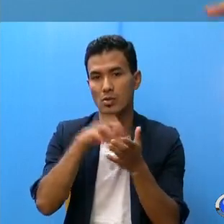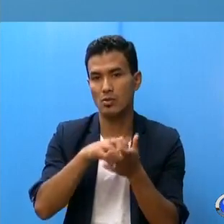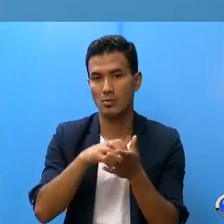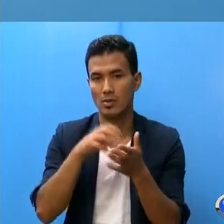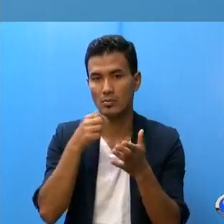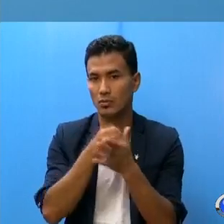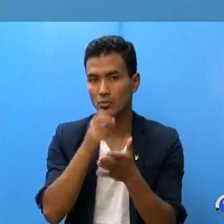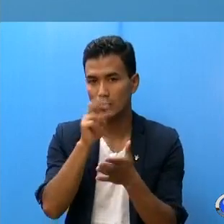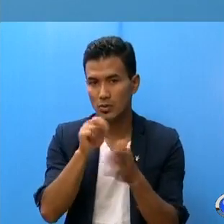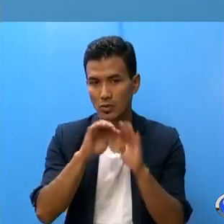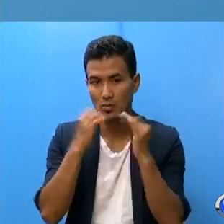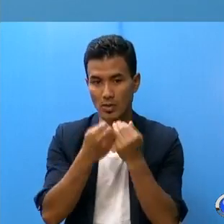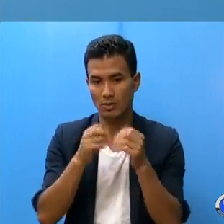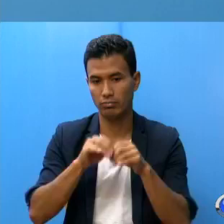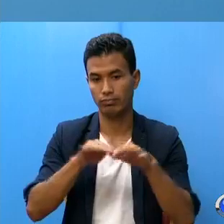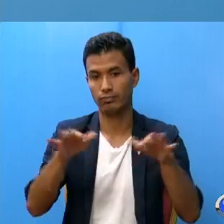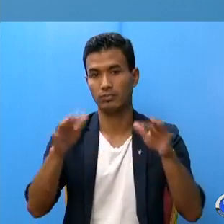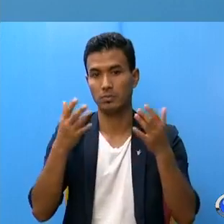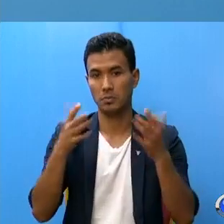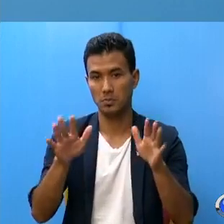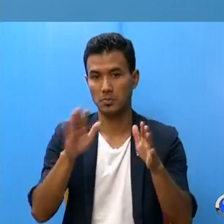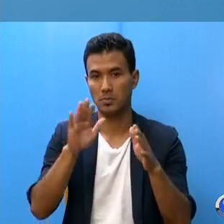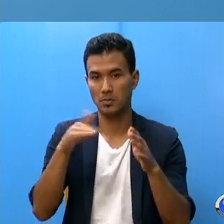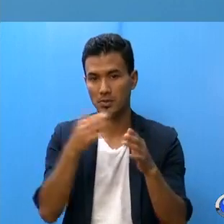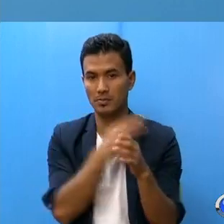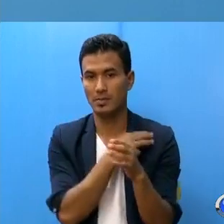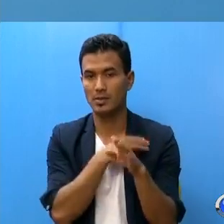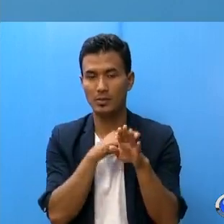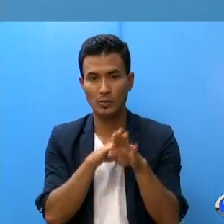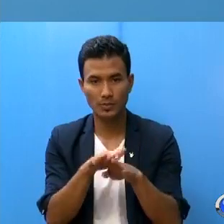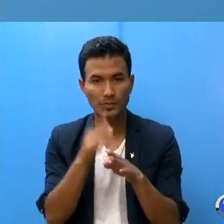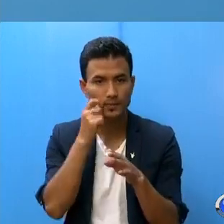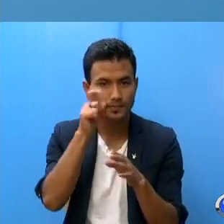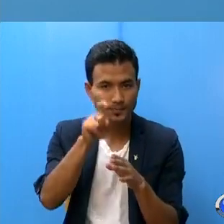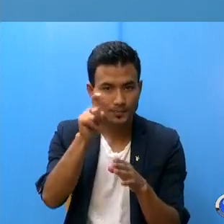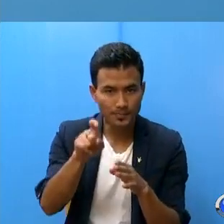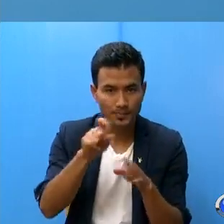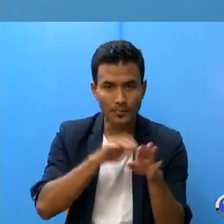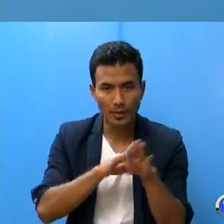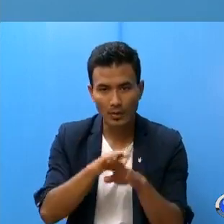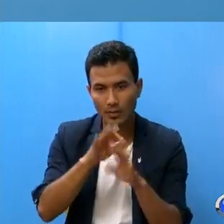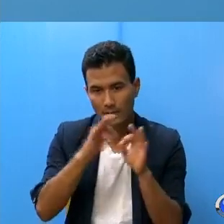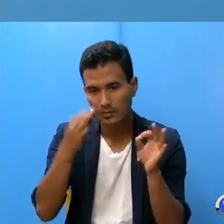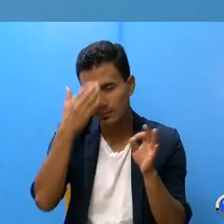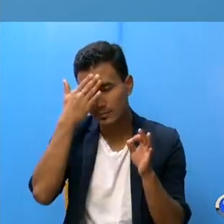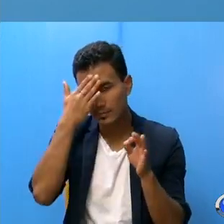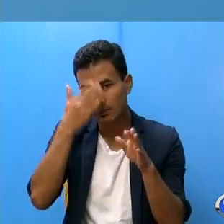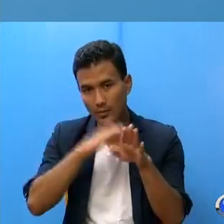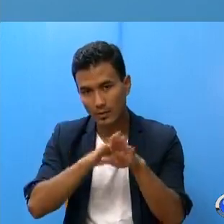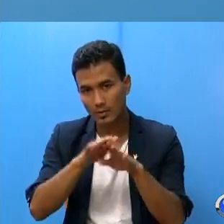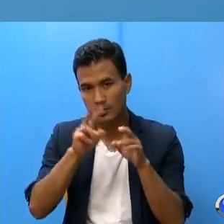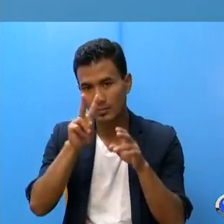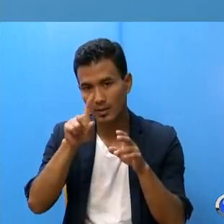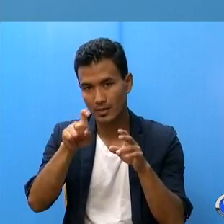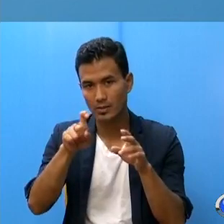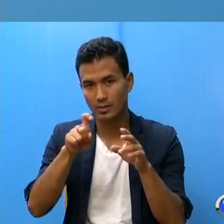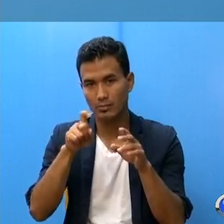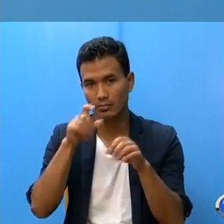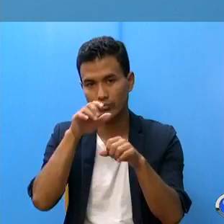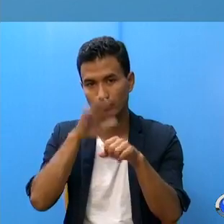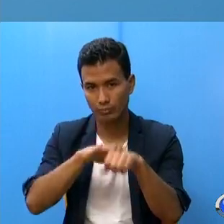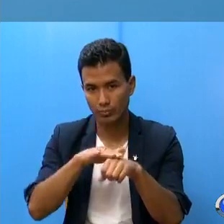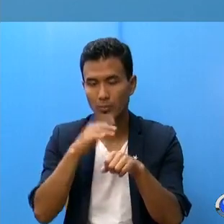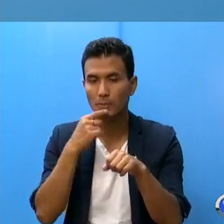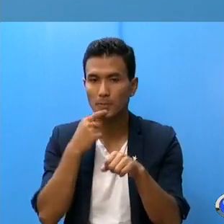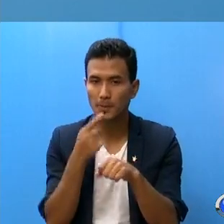कमेडी मां त्यों रोग फईलिये पाछी अनी सुसेप्टिबल मांचे अनु गर्दा चेहिं पुरेशकाल को मांचे अथ बीविना रोग अनु आरलाई वायरिस ले आकरमण गरी पाछी